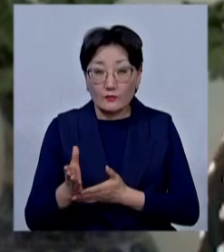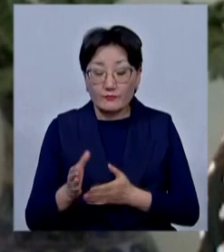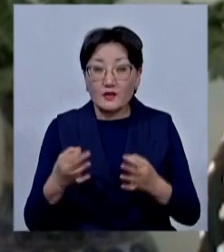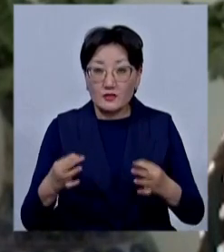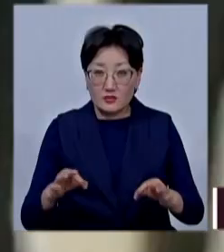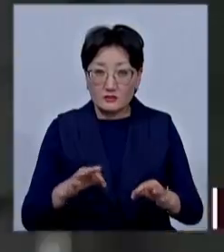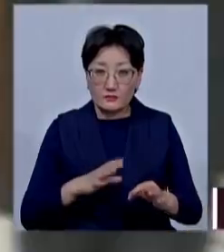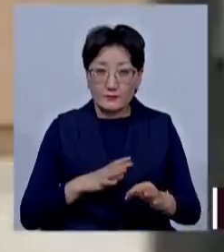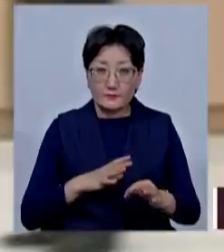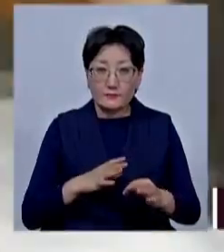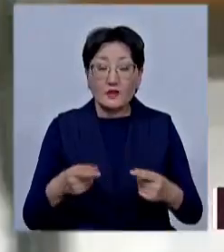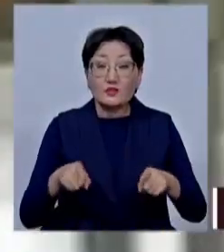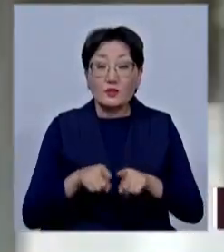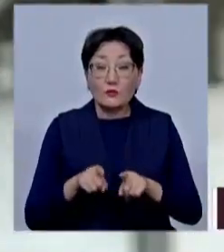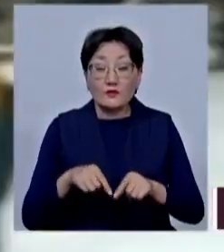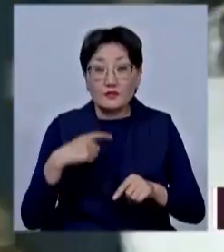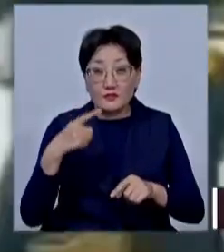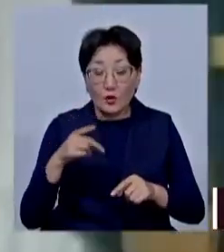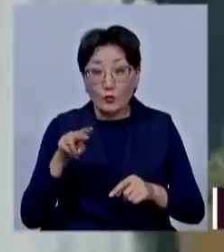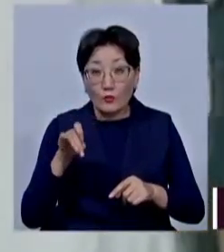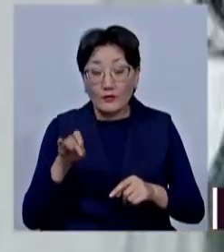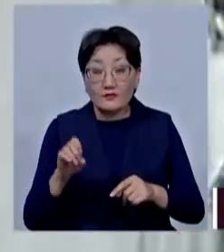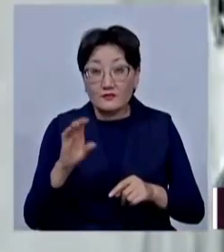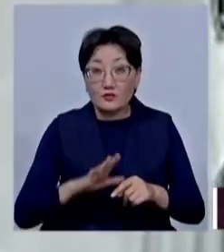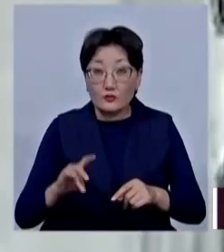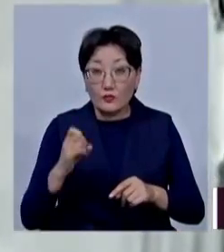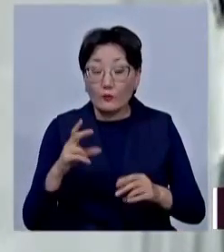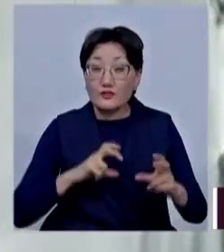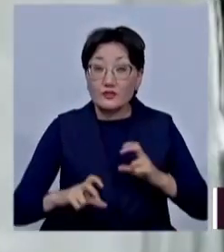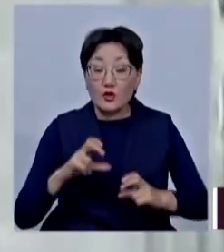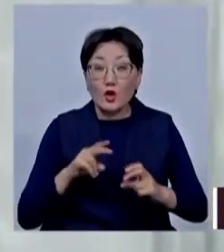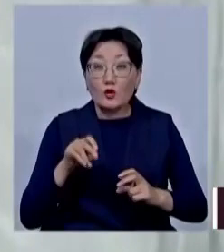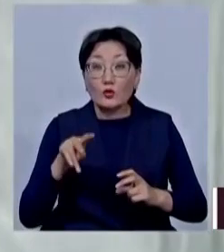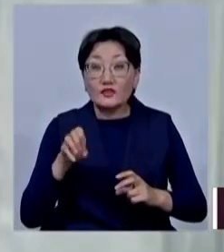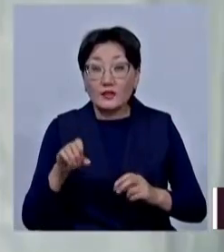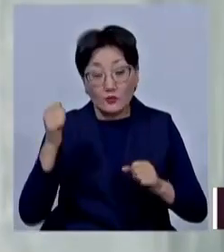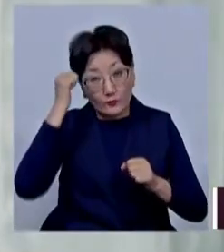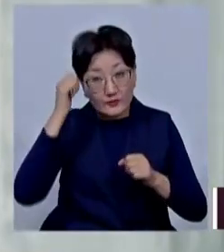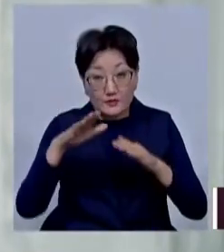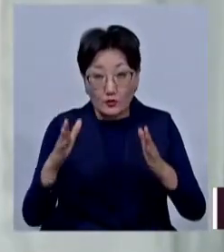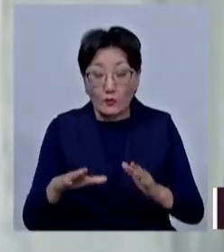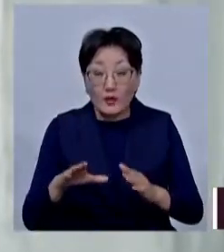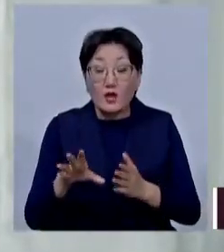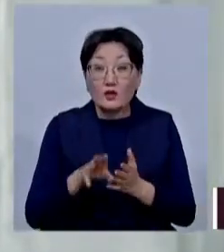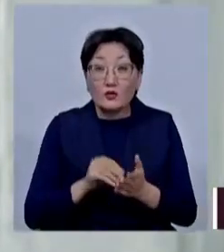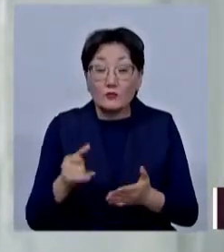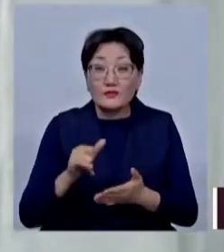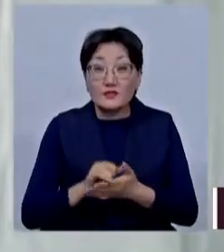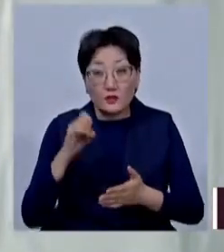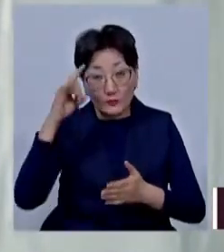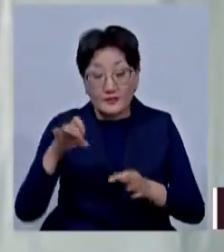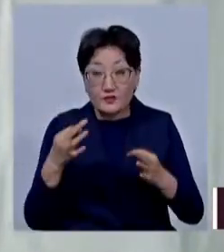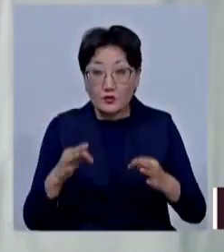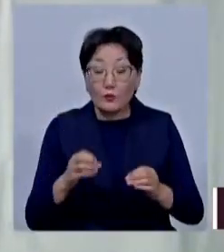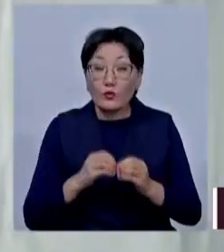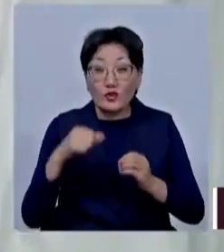ашылды. Дәл осы жылы да Гумилев атындағы Еуразия ұлттық университетінде күлтегін ескерткішінің ғылыми көшірмесі орнатылып, Қазақстан тәуелсіздігінің